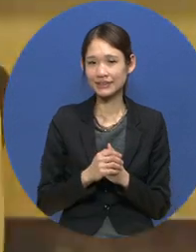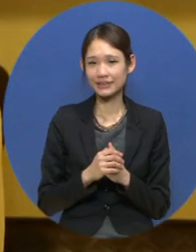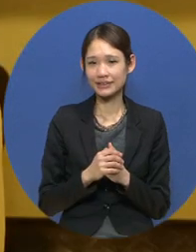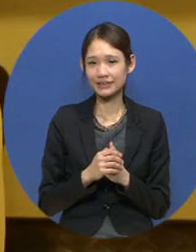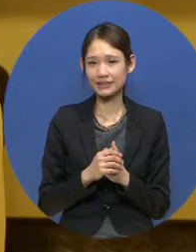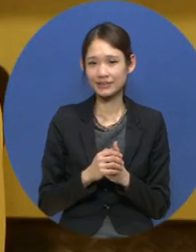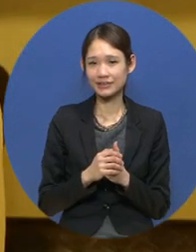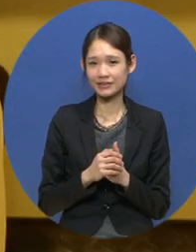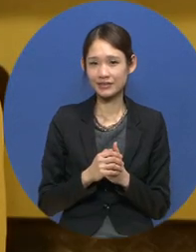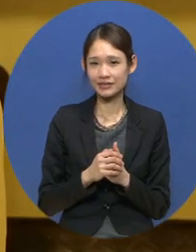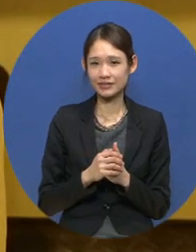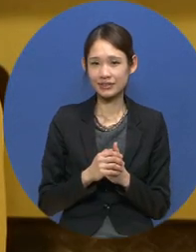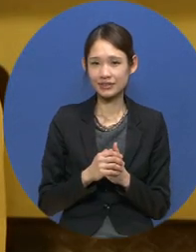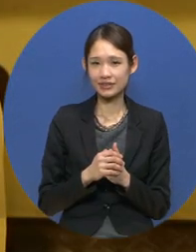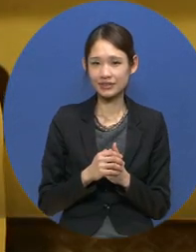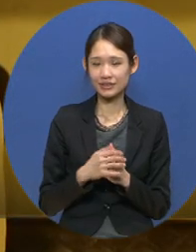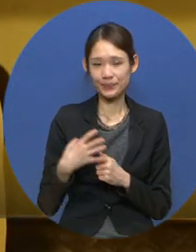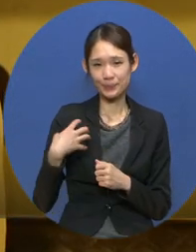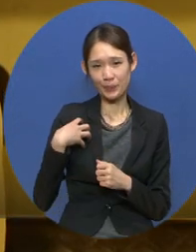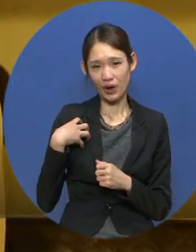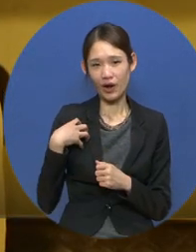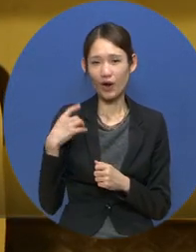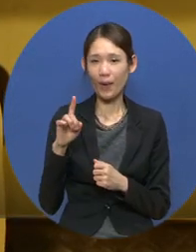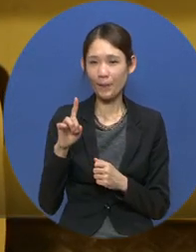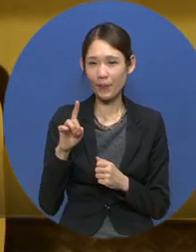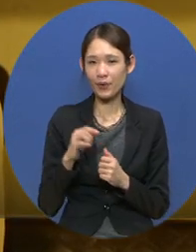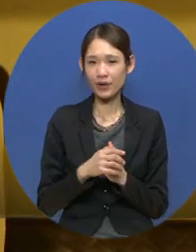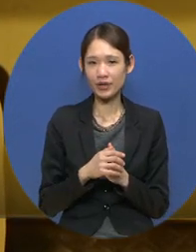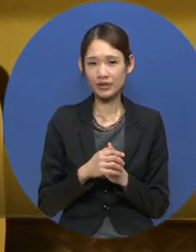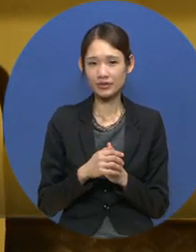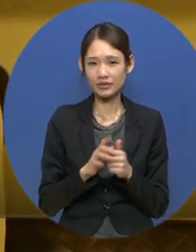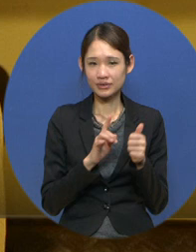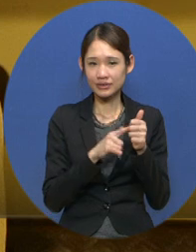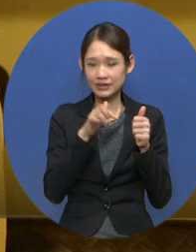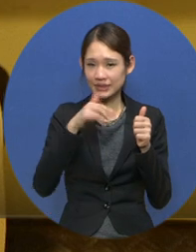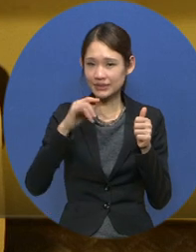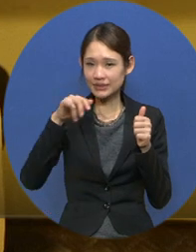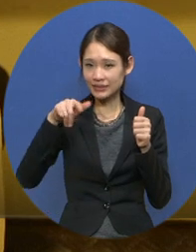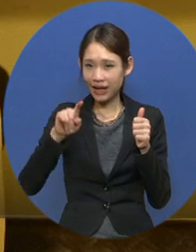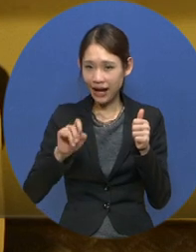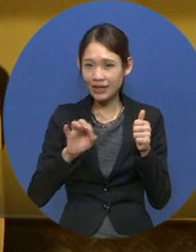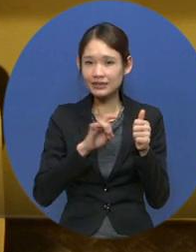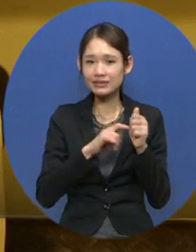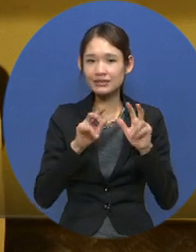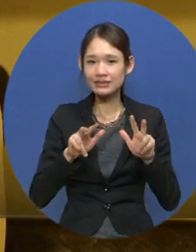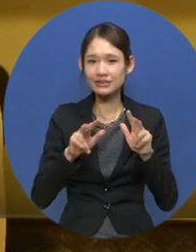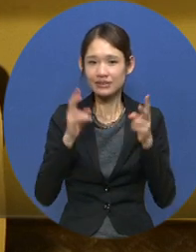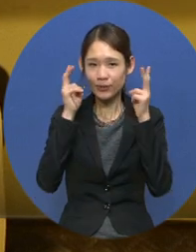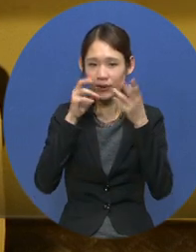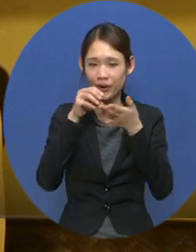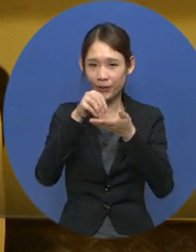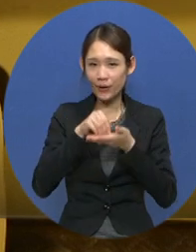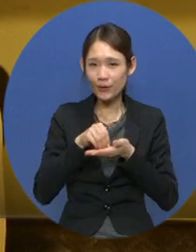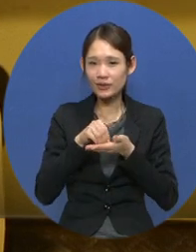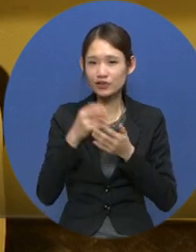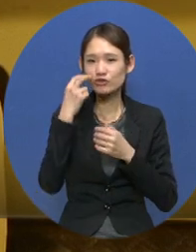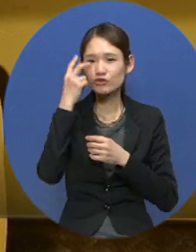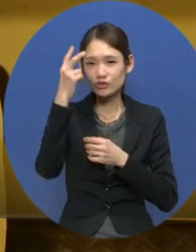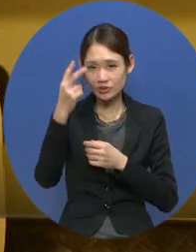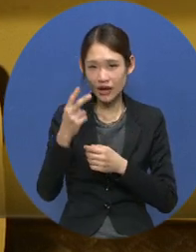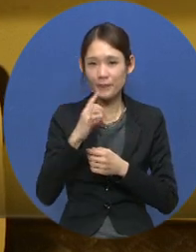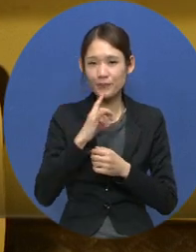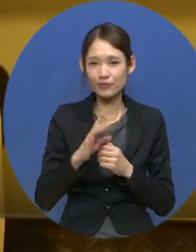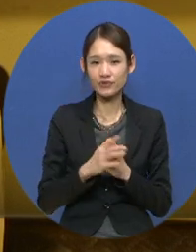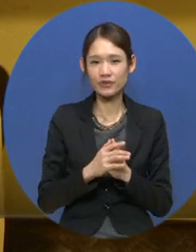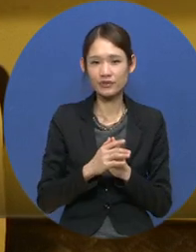희강 씨가 하시는 역할은 어떤 역할인가요? 희강 씨는 지금 일단 입사한 지 두 달밖에 되지 않았기 때문에